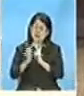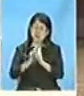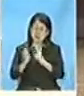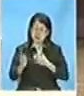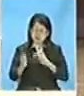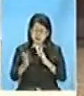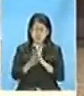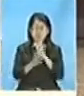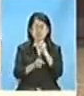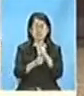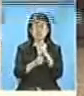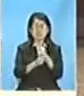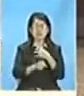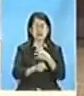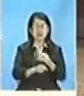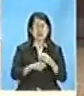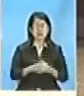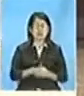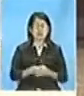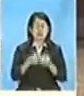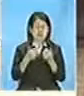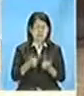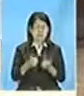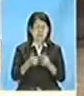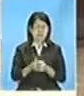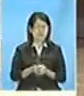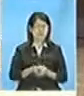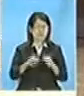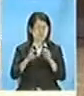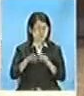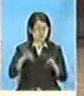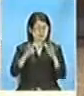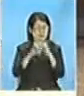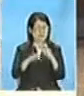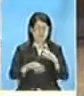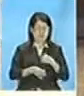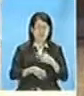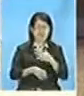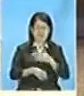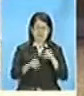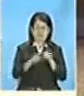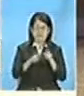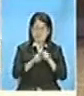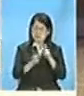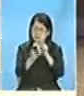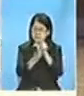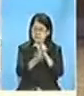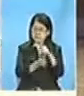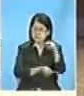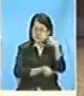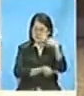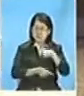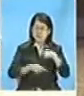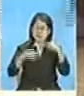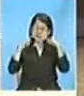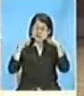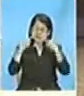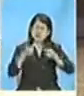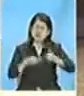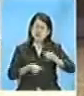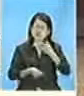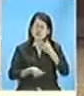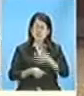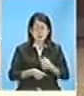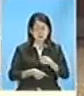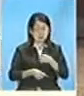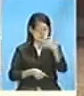งานด้วยเพราะฉะนั้นตรงนี้เองผมจึงมีบุคลิกที่ยิ้มแย้มแจ่มใสตลอดเวลาโกรธค